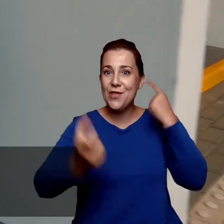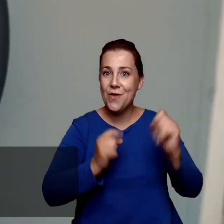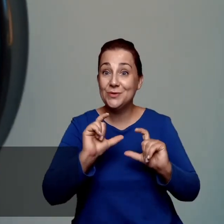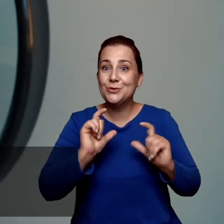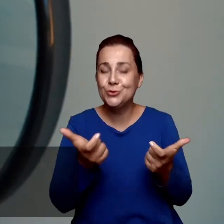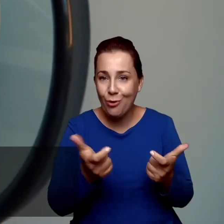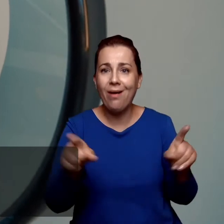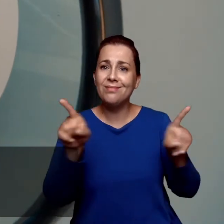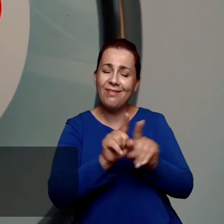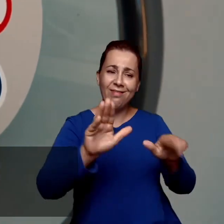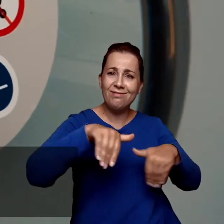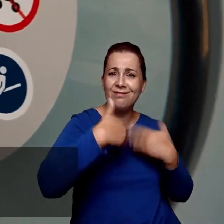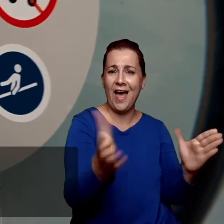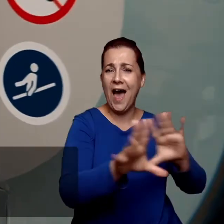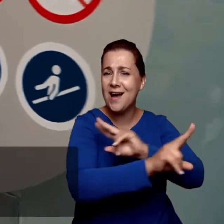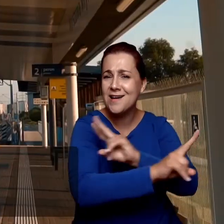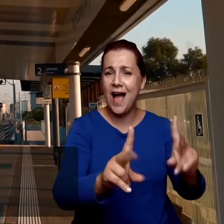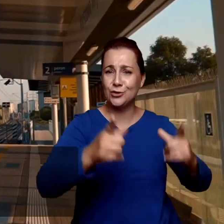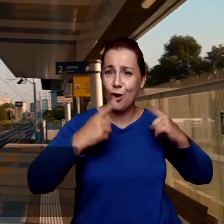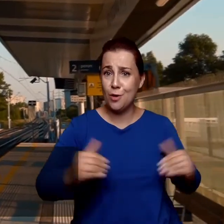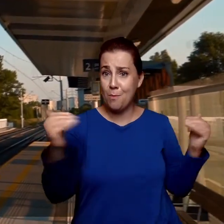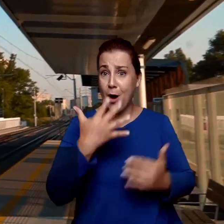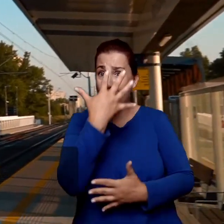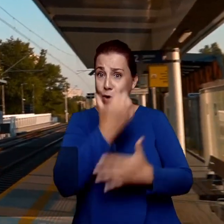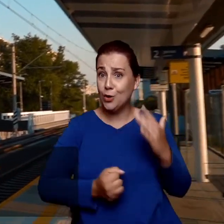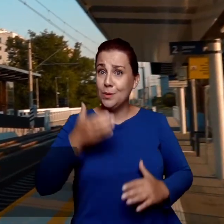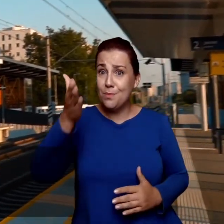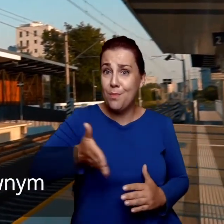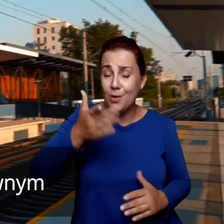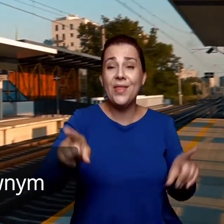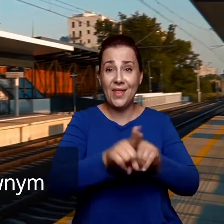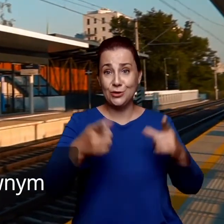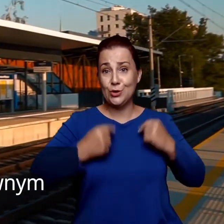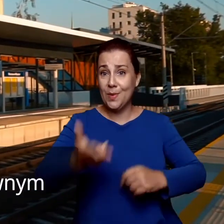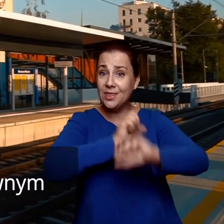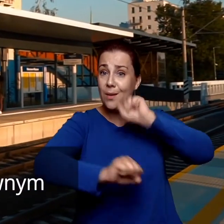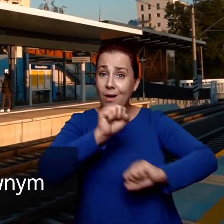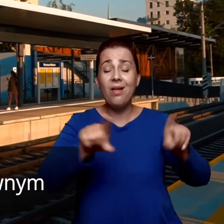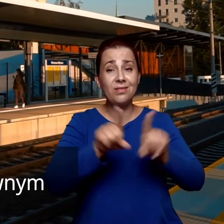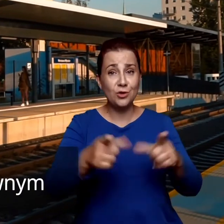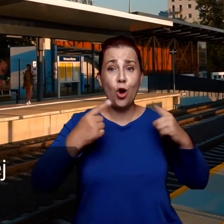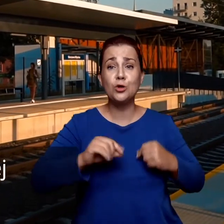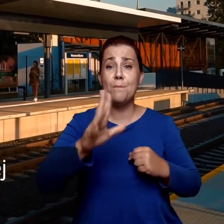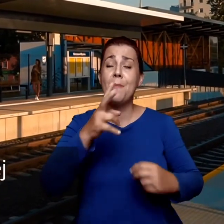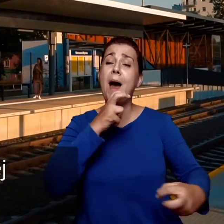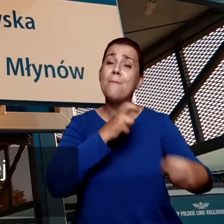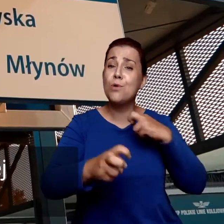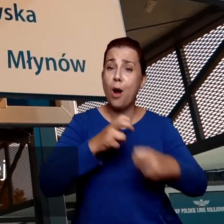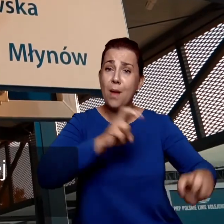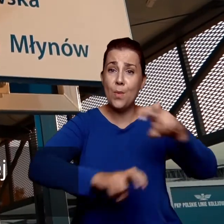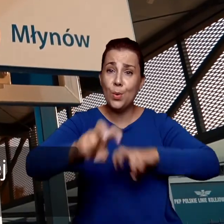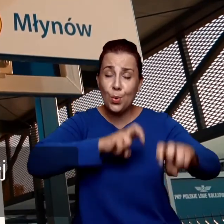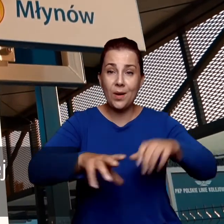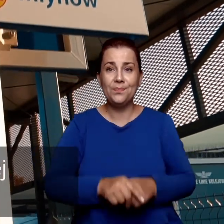wszystkim umożliwienie wszystkim możliwości korzystania kolei również osobom niepełnosprawnym oraz osobom ograniczonej możliwości poruszania.